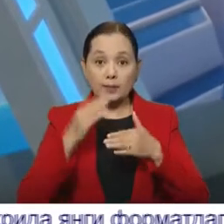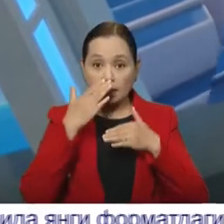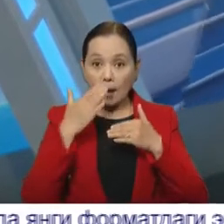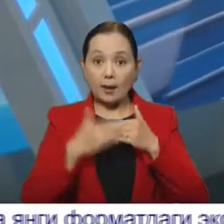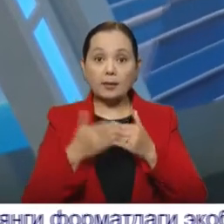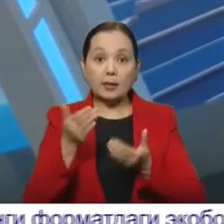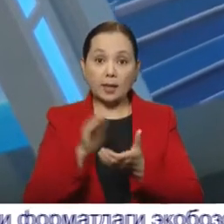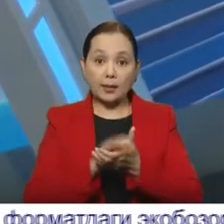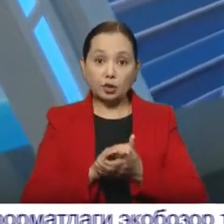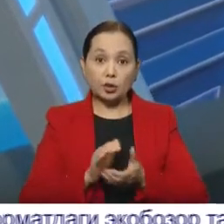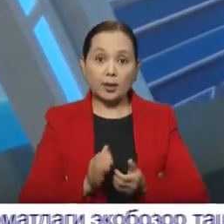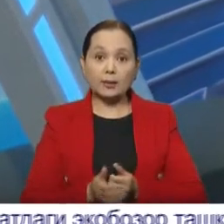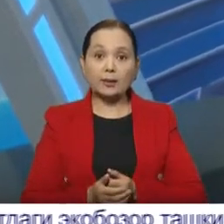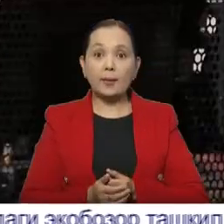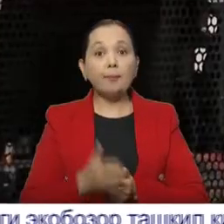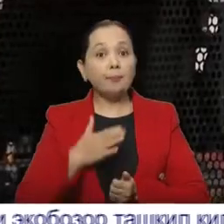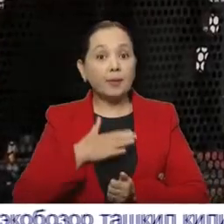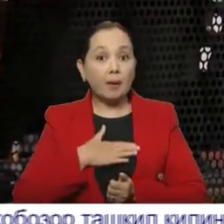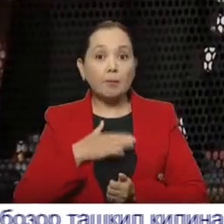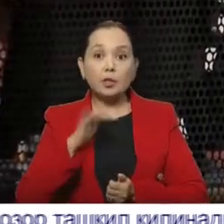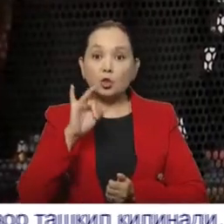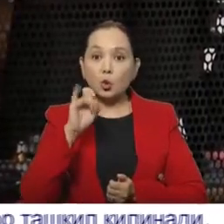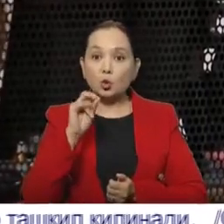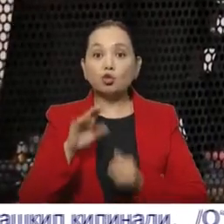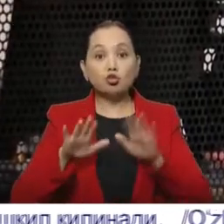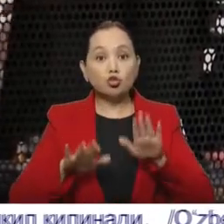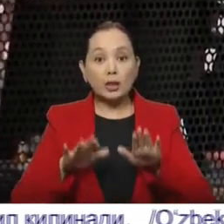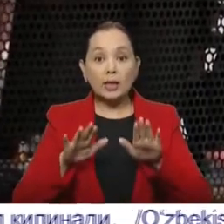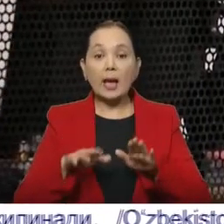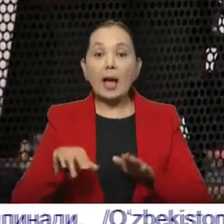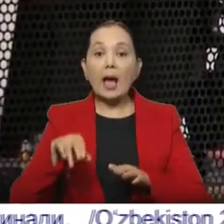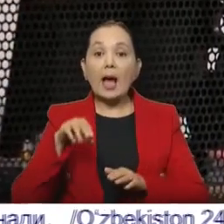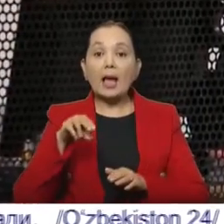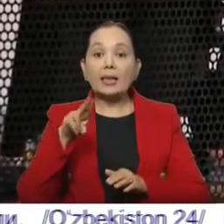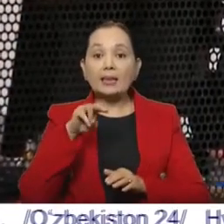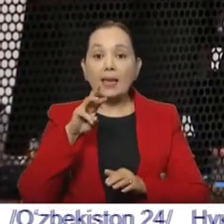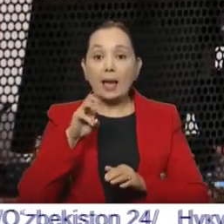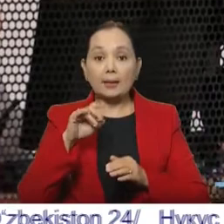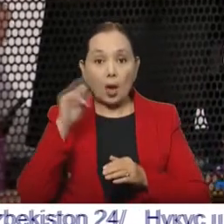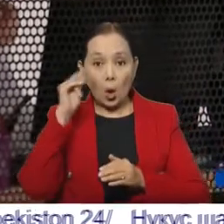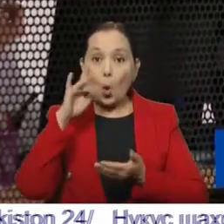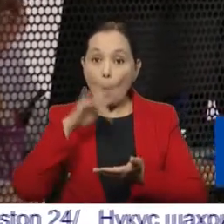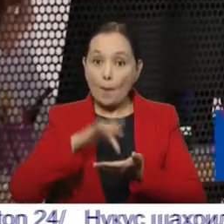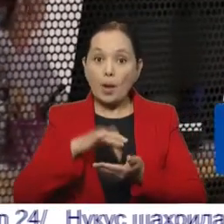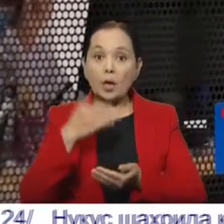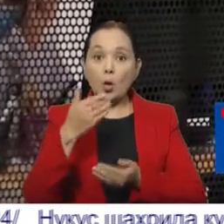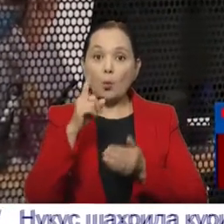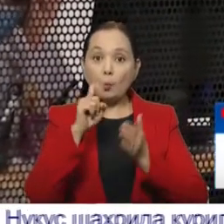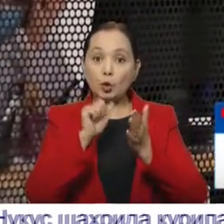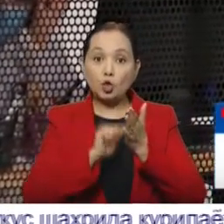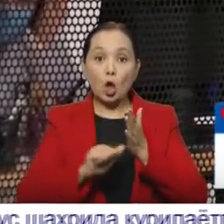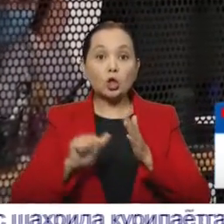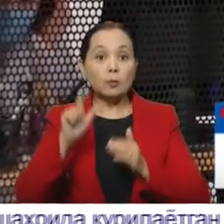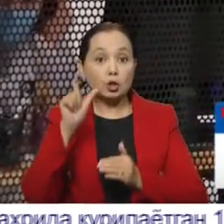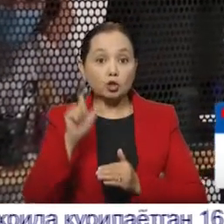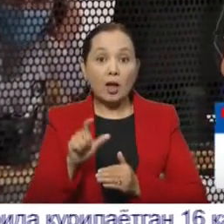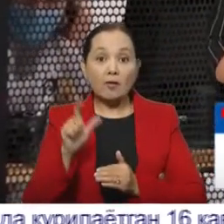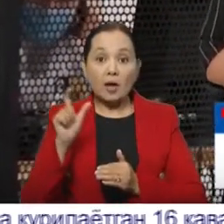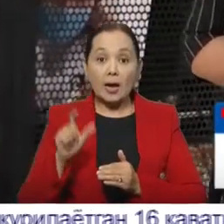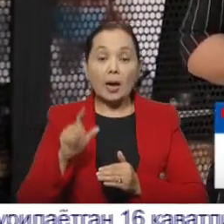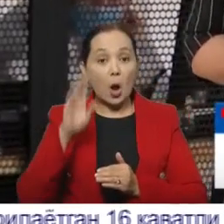tanishdi. Biz Urganch shahrida joylashgan Data o'quv markazidamiz. Bu yerda 160 nafardan